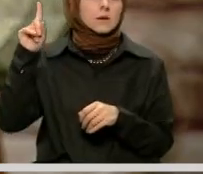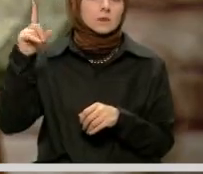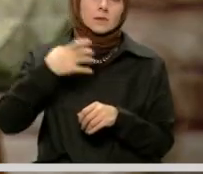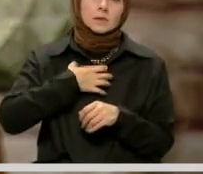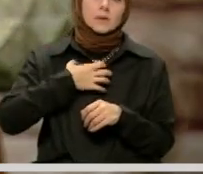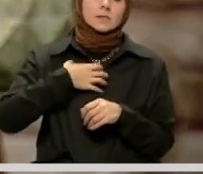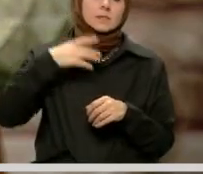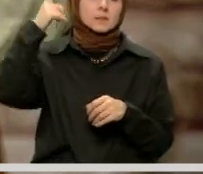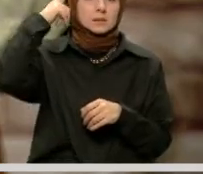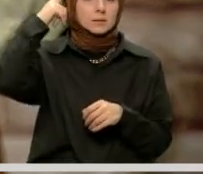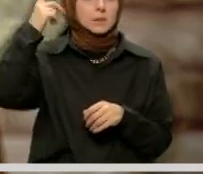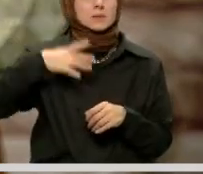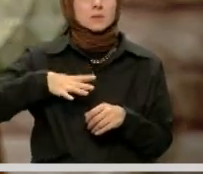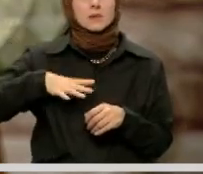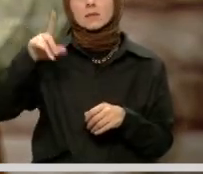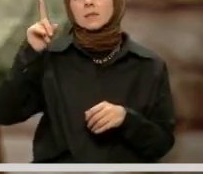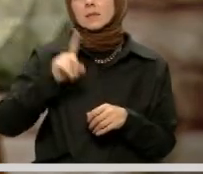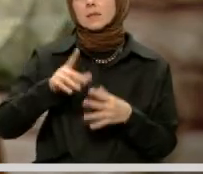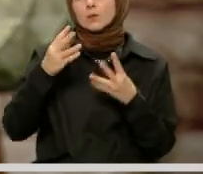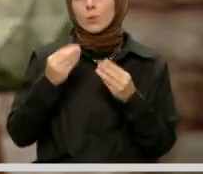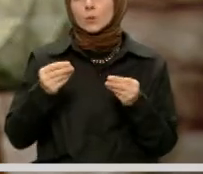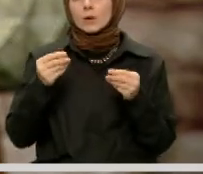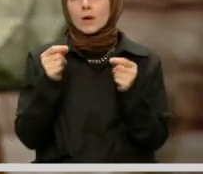isteyenlere ilk olarak